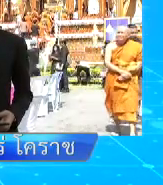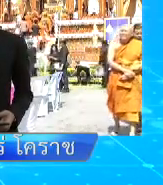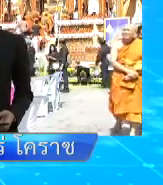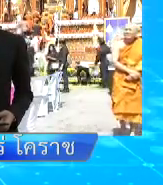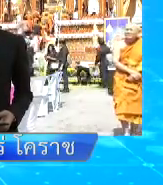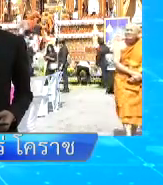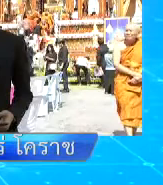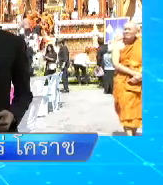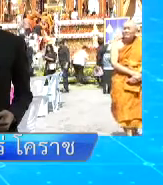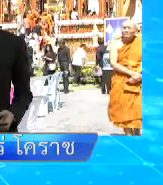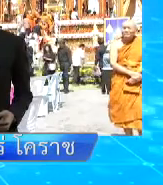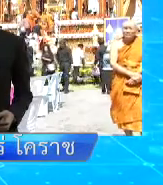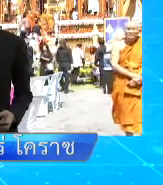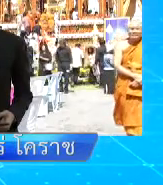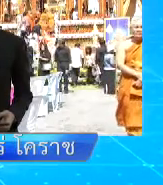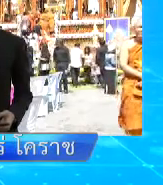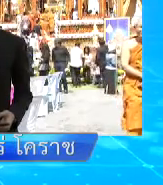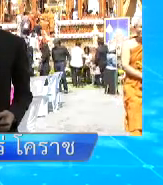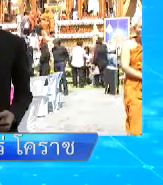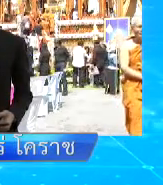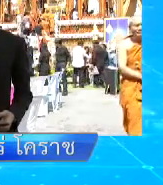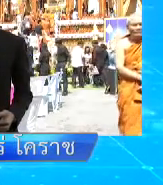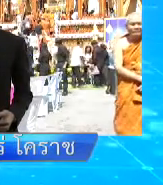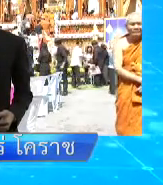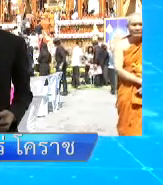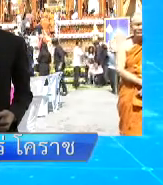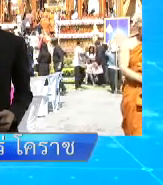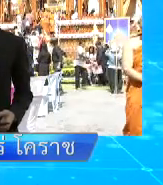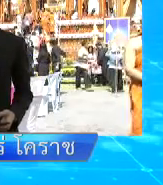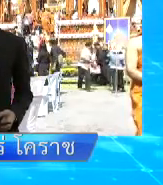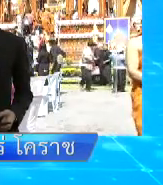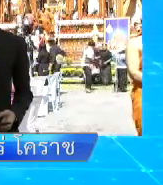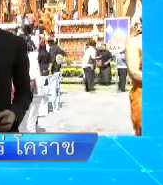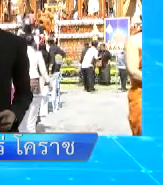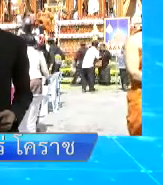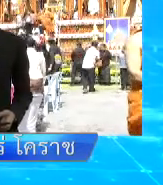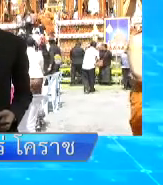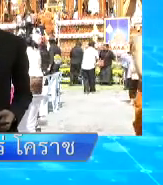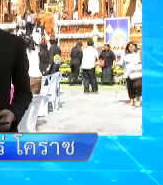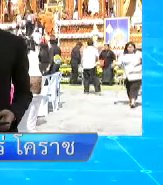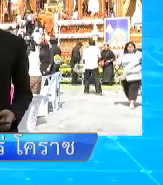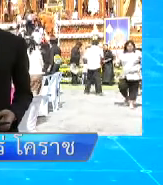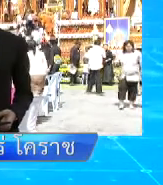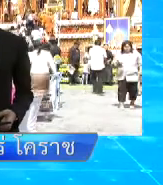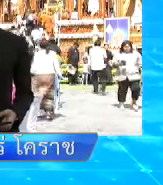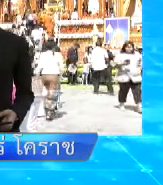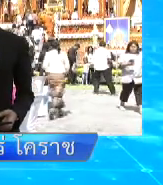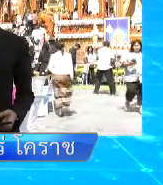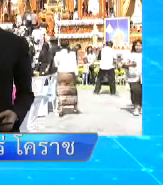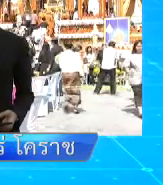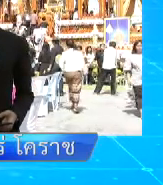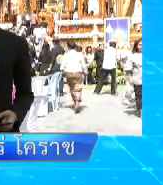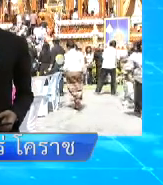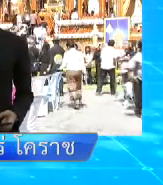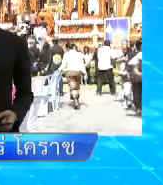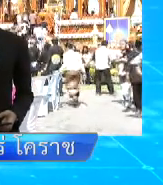พวิทยาคมหรือว่าหลวงพ่อคูณปริสุทธโธโดยประชาชนที่ไปร่วมงานต่างบอกว่าจะอยู่ร่วมงานจนถึงพิธีถวายเพลิง